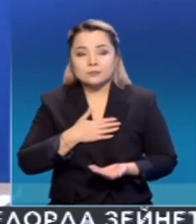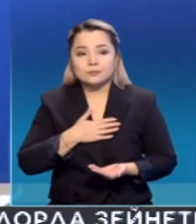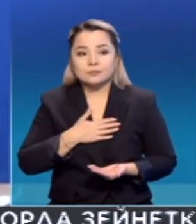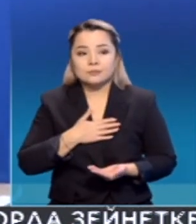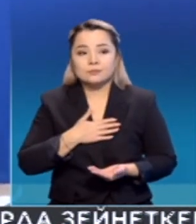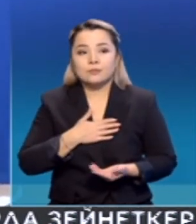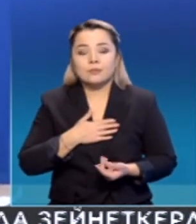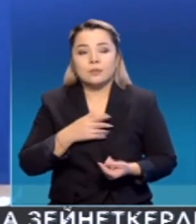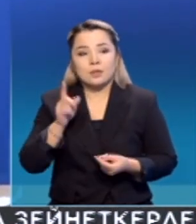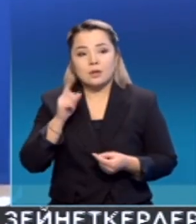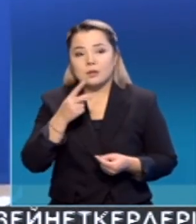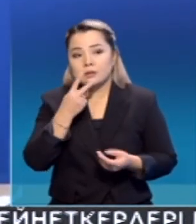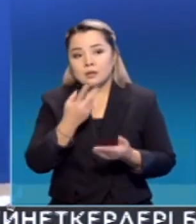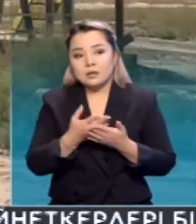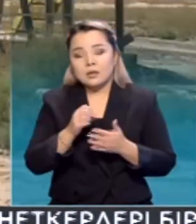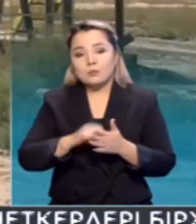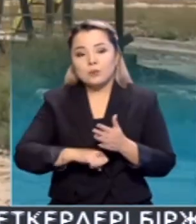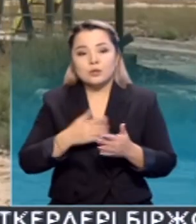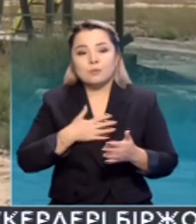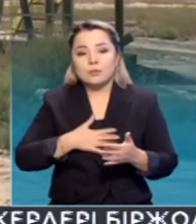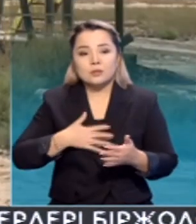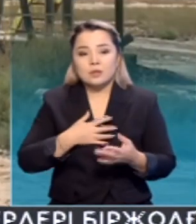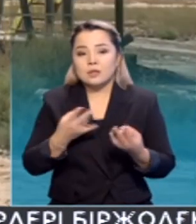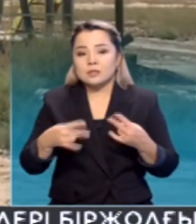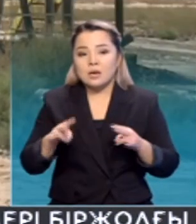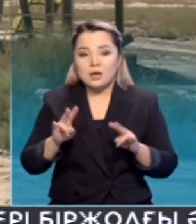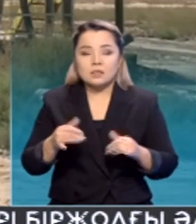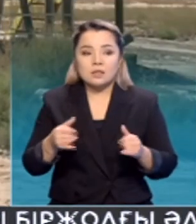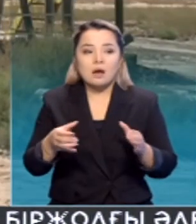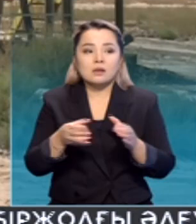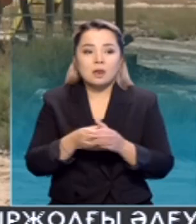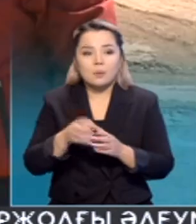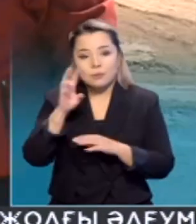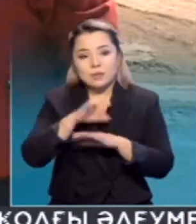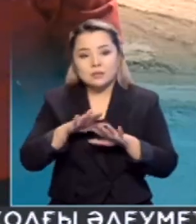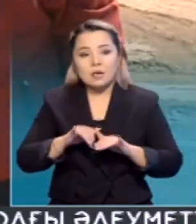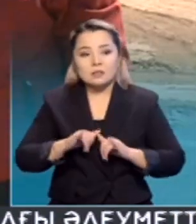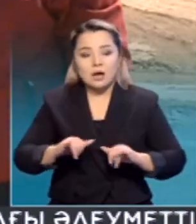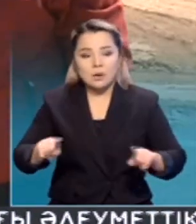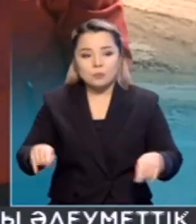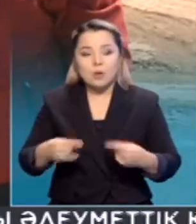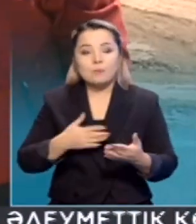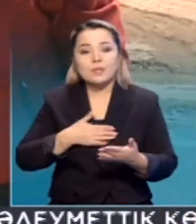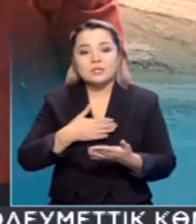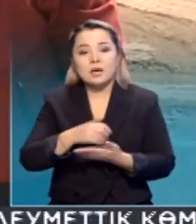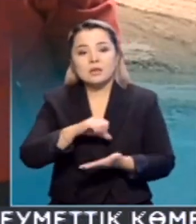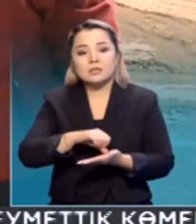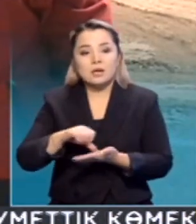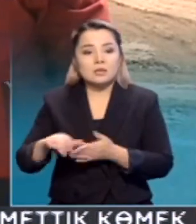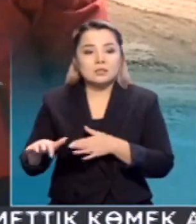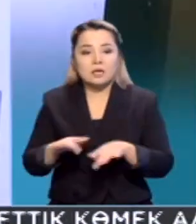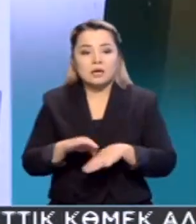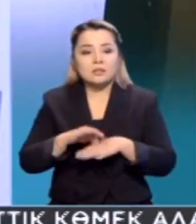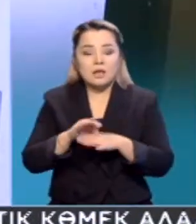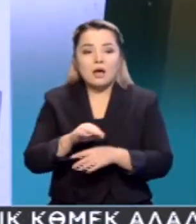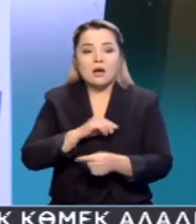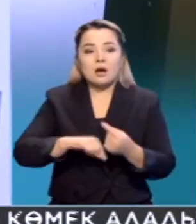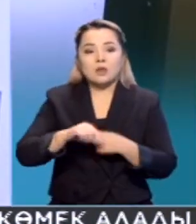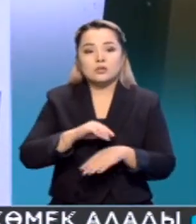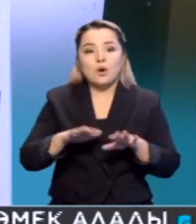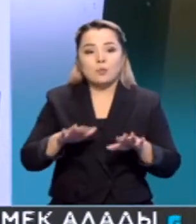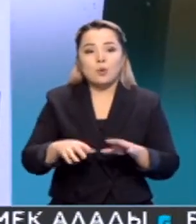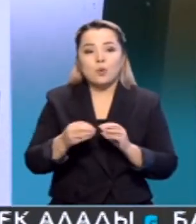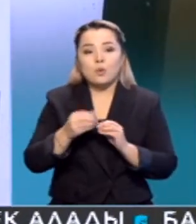тұрғындардың мазасызданатындай себеп жоқ. Компания еліміздің дамуы мен қайырымдылық шараларға белсенді атсалысып келеді. Мәселен, кәсіпорын соңғы 10